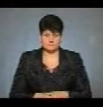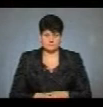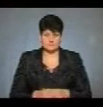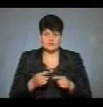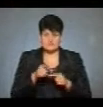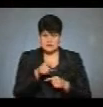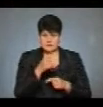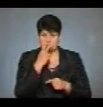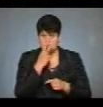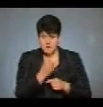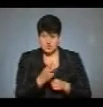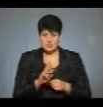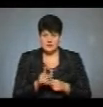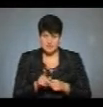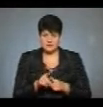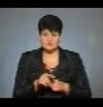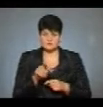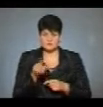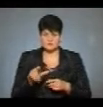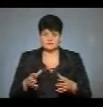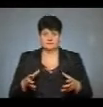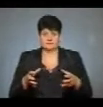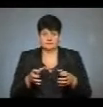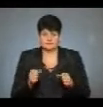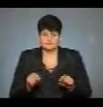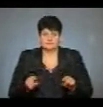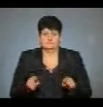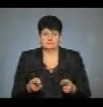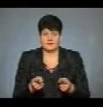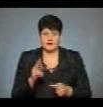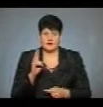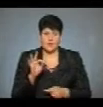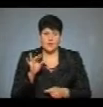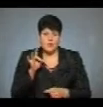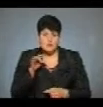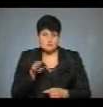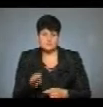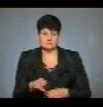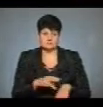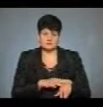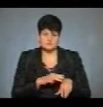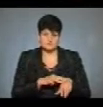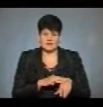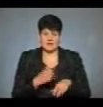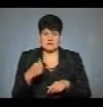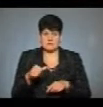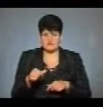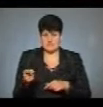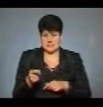На цих кадрах ви бачите, як підозрюваних затримують працівники спецпідрозділу «Корт» на одній зі заправок на виїзді з Тернополя.